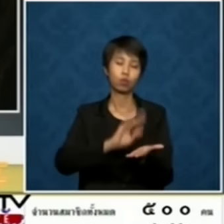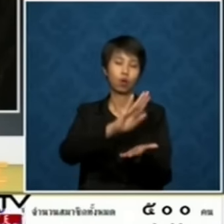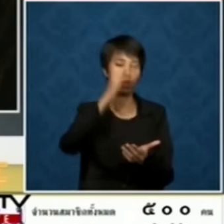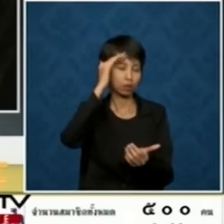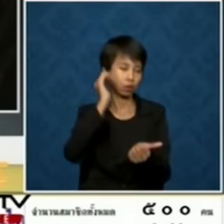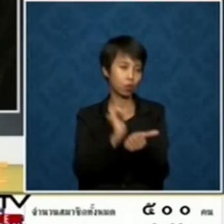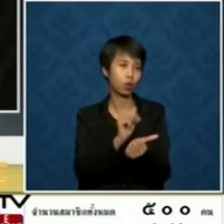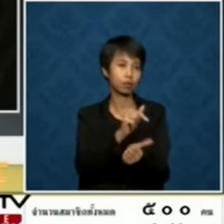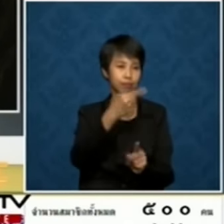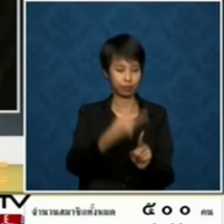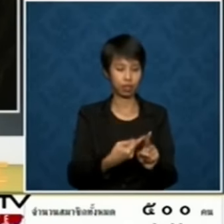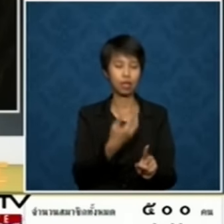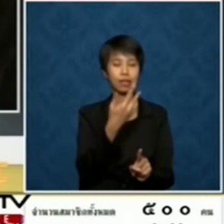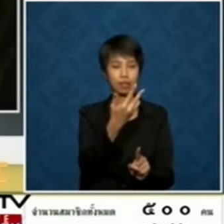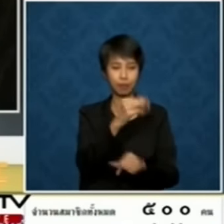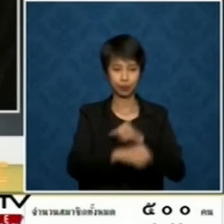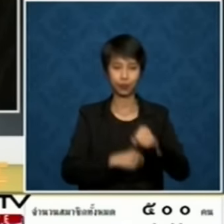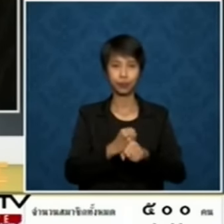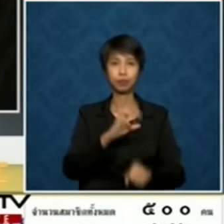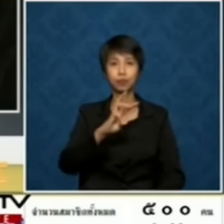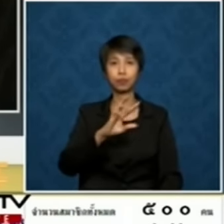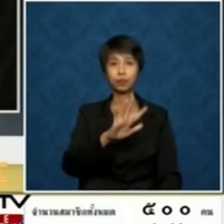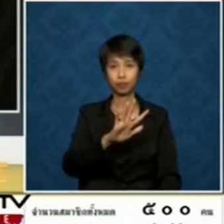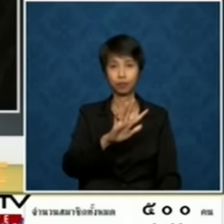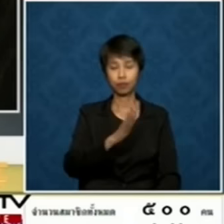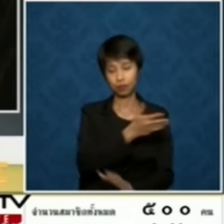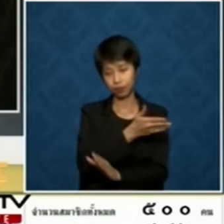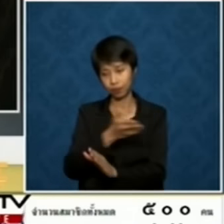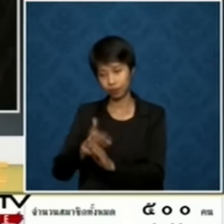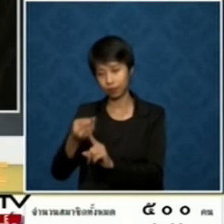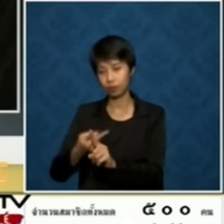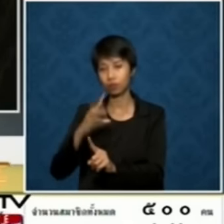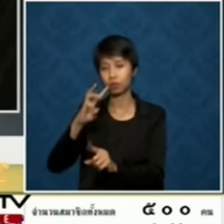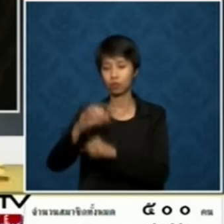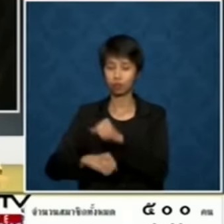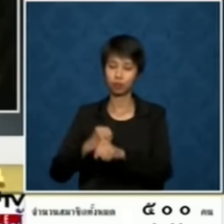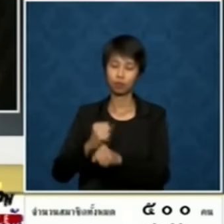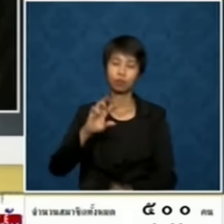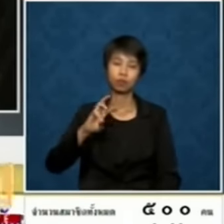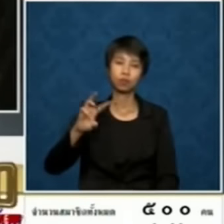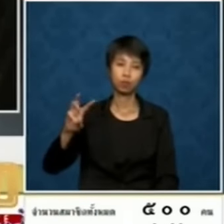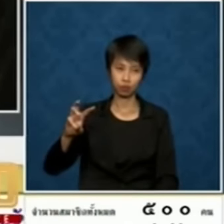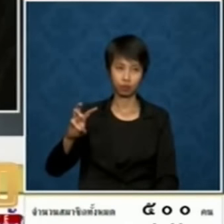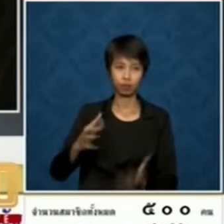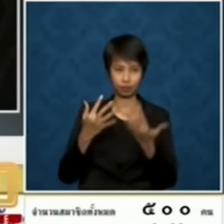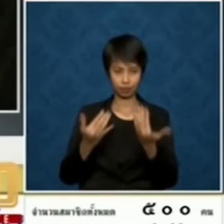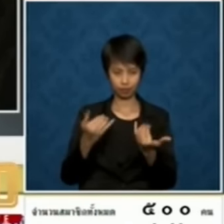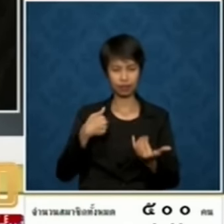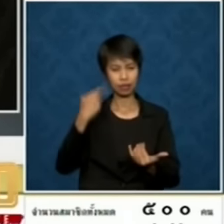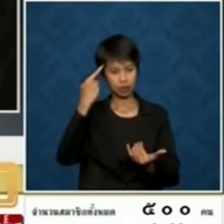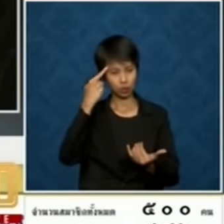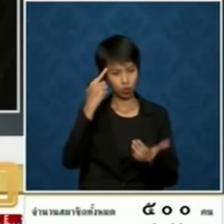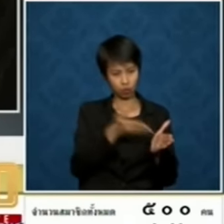กายซึ่งถูกนายจ้างจับผู้หญิงไปทำแท้งทันทีเมื่อรู้ว่าตั้งครรภ์นอกจากนี้ยังมีผู้หญิงเคนย่าอีก